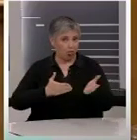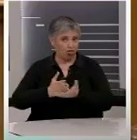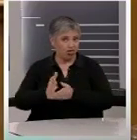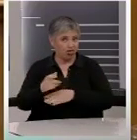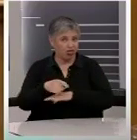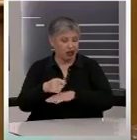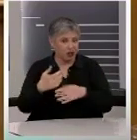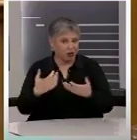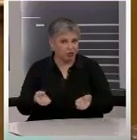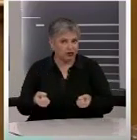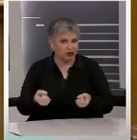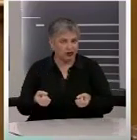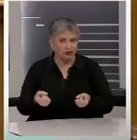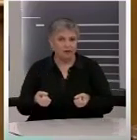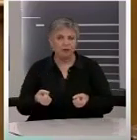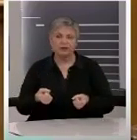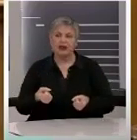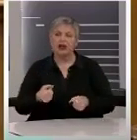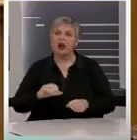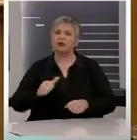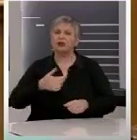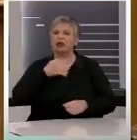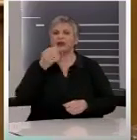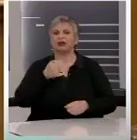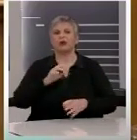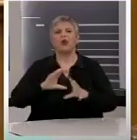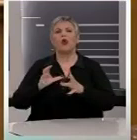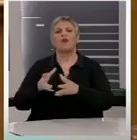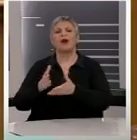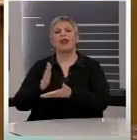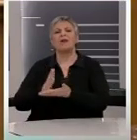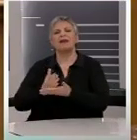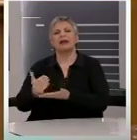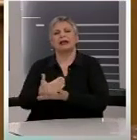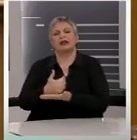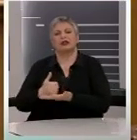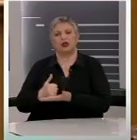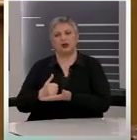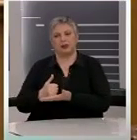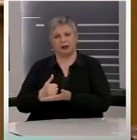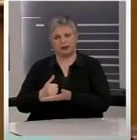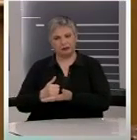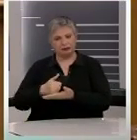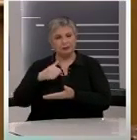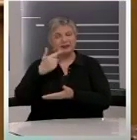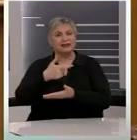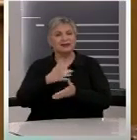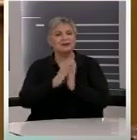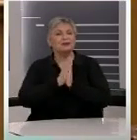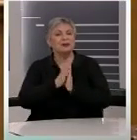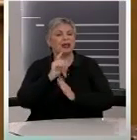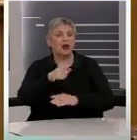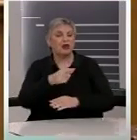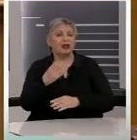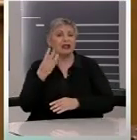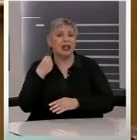Να σας πω πρώτα για τη μεσαία τάξη. Ακούστε αυτό, κύριε Τραγάκη, νομίζω θα σας ενδιαφέρει. Για τη μεσαία